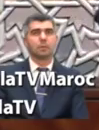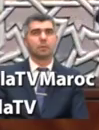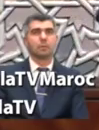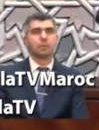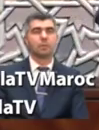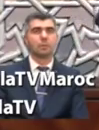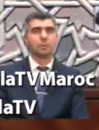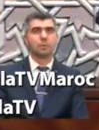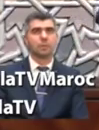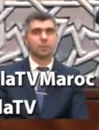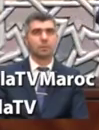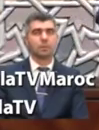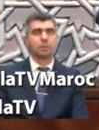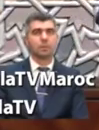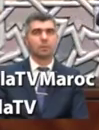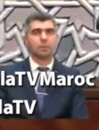لا تسير الجلسة،